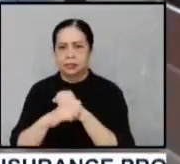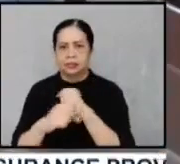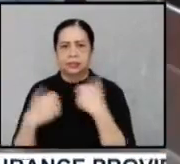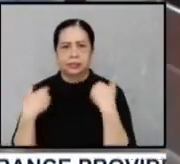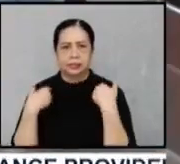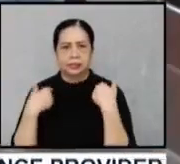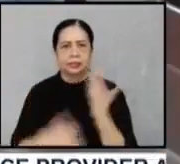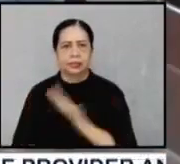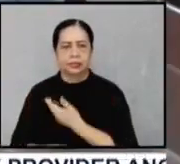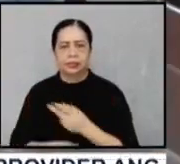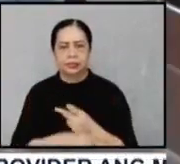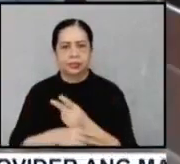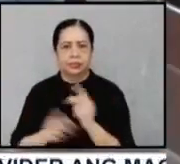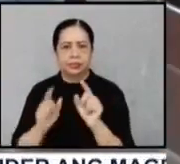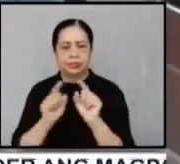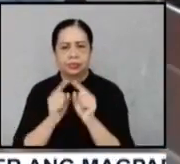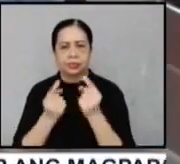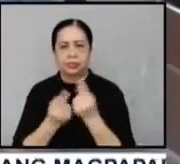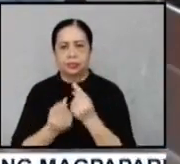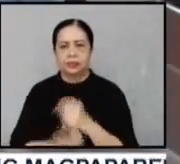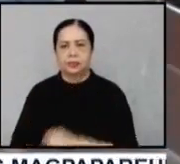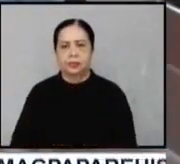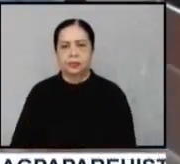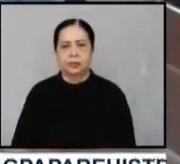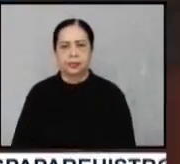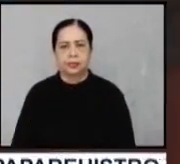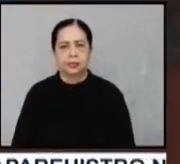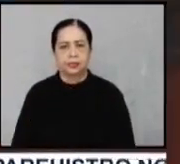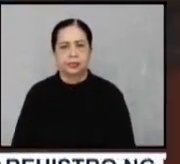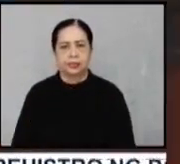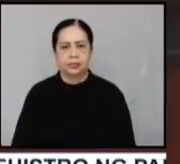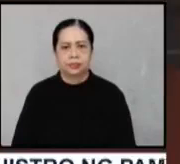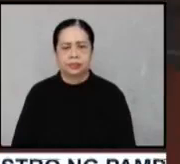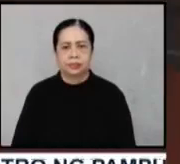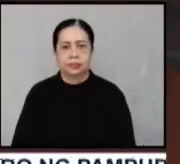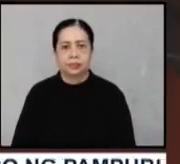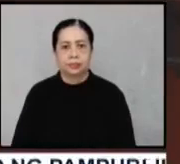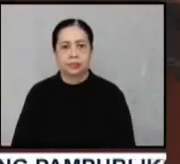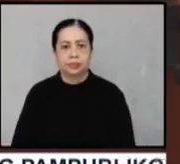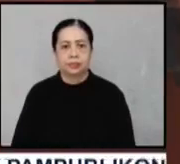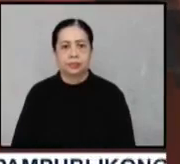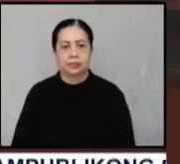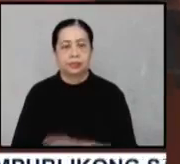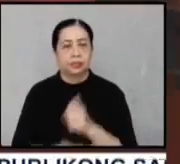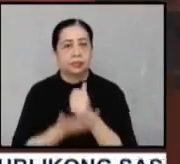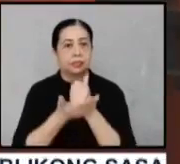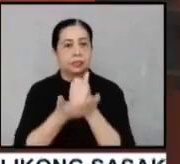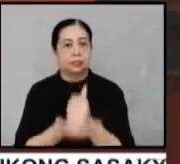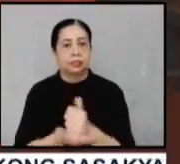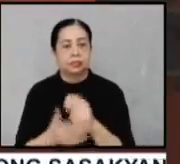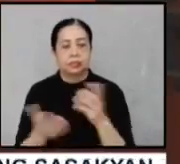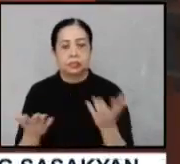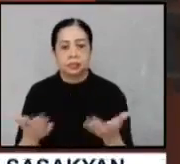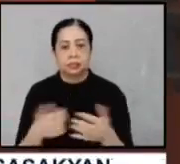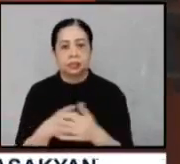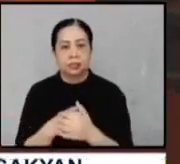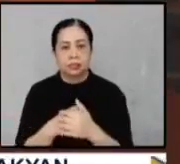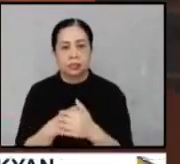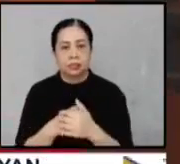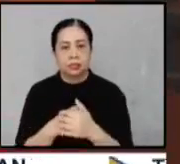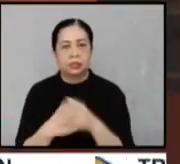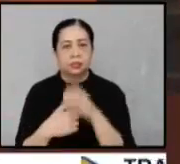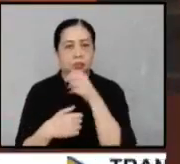Group? Ang ano ko po kasi sa kanila, yung nakakatulong sila sa mga matatanda